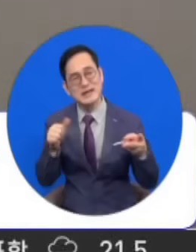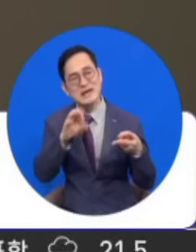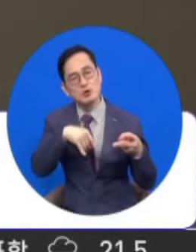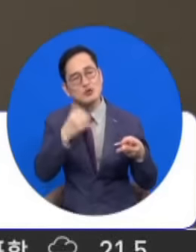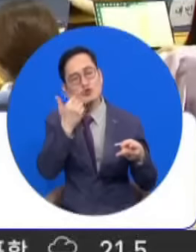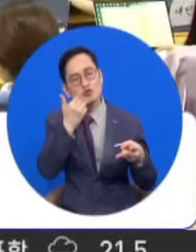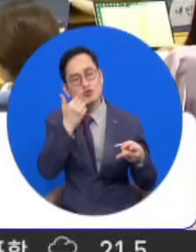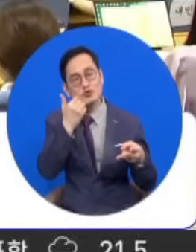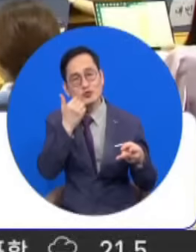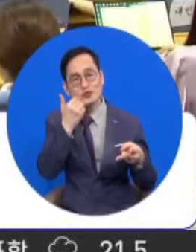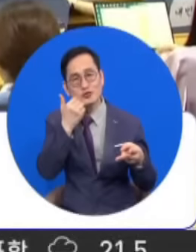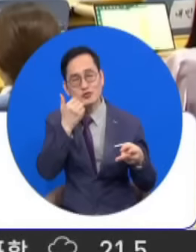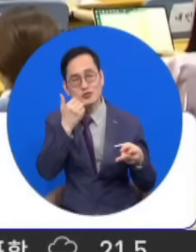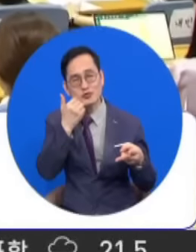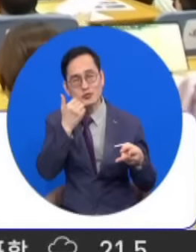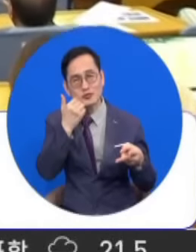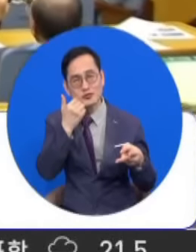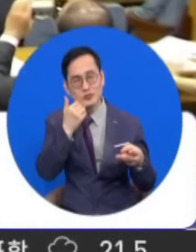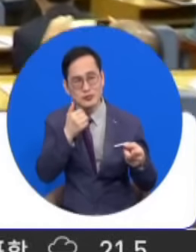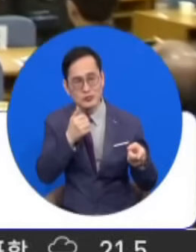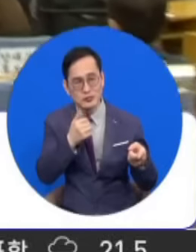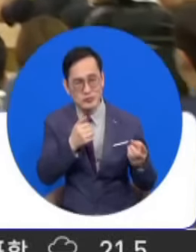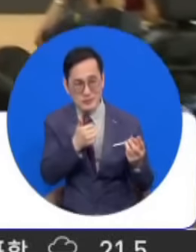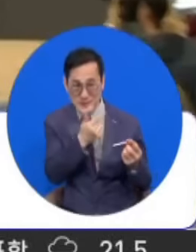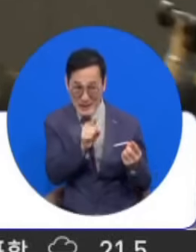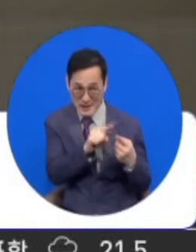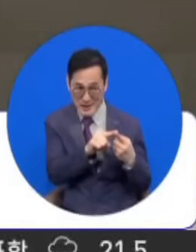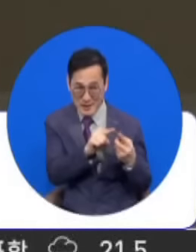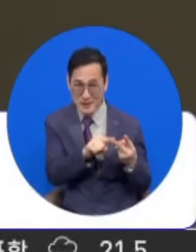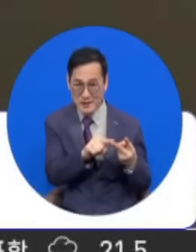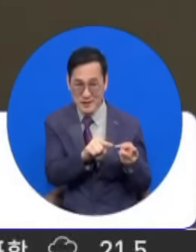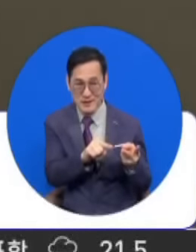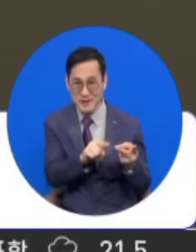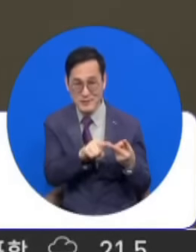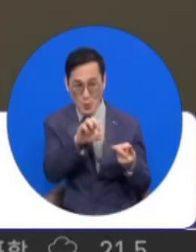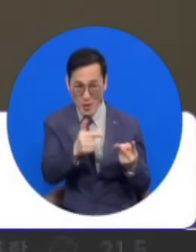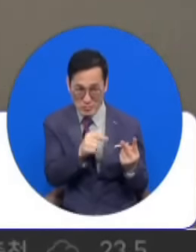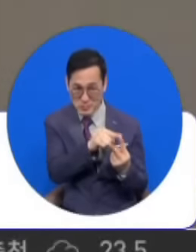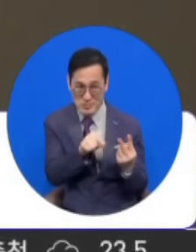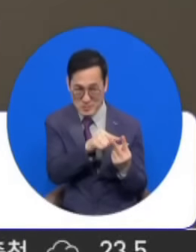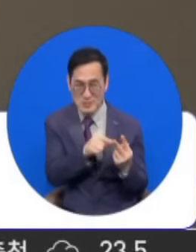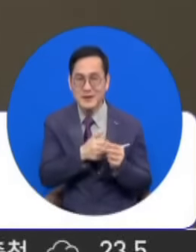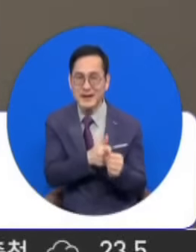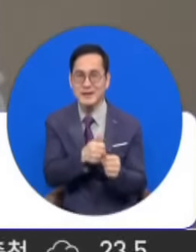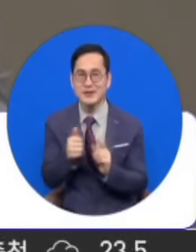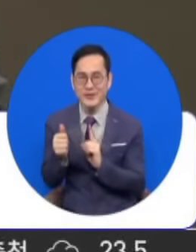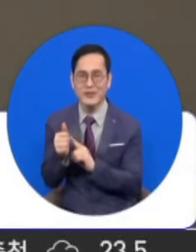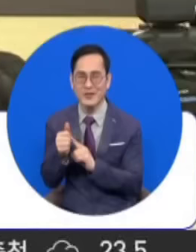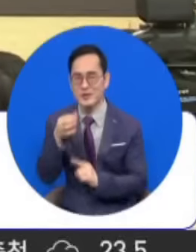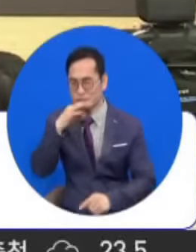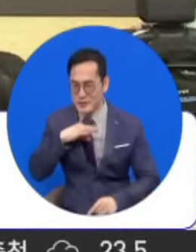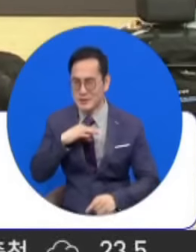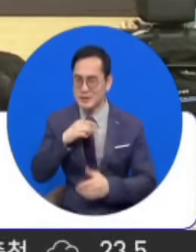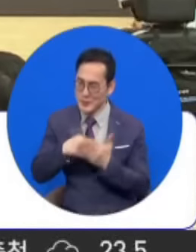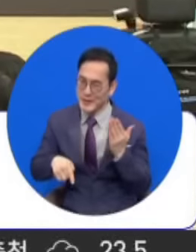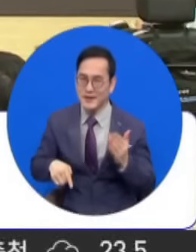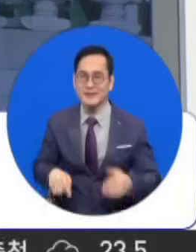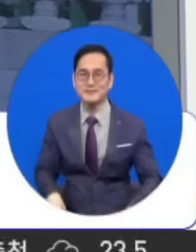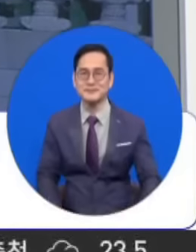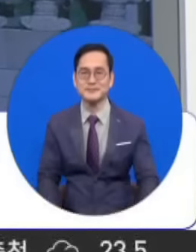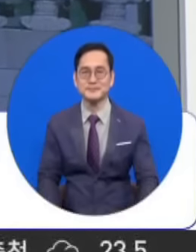굉장히 중요한 거고 보는 저희들로서는 그것도 귀추가 주목되는 부분입니다. 네. 결선을 간다면 누가 2위로 올라가느냐에